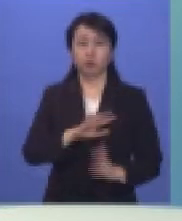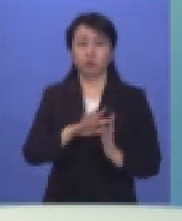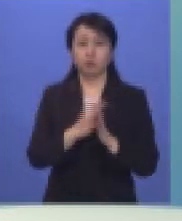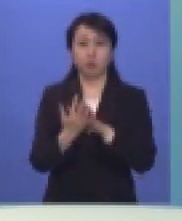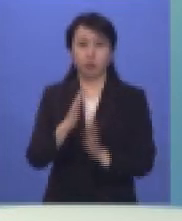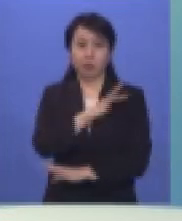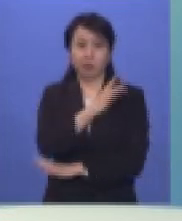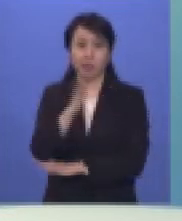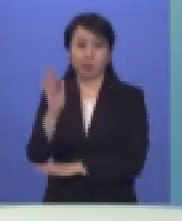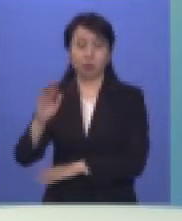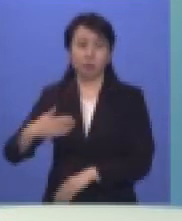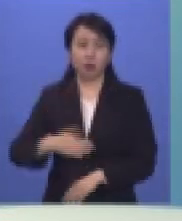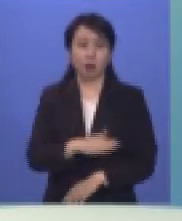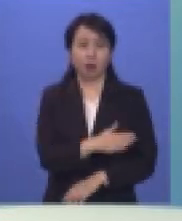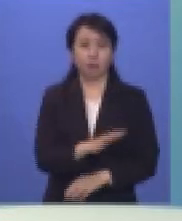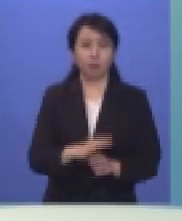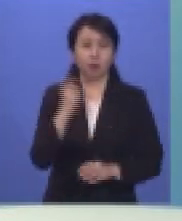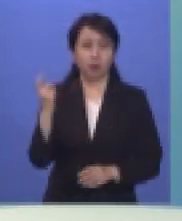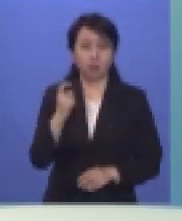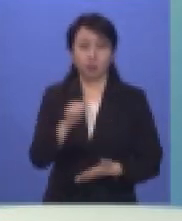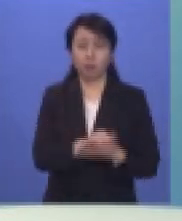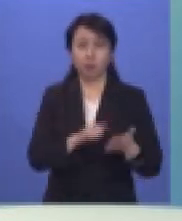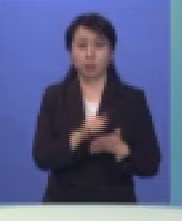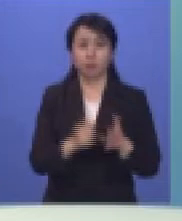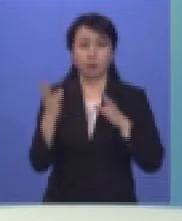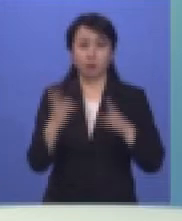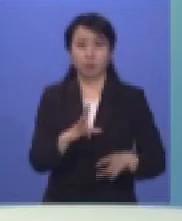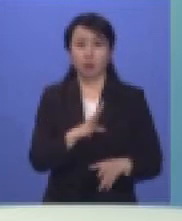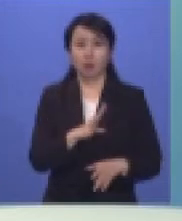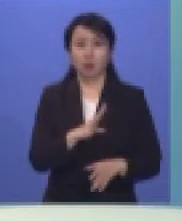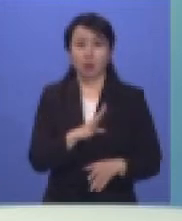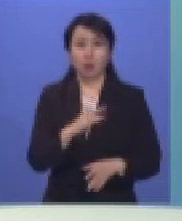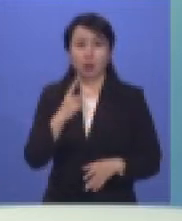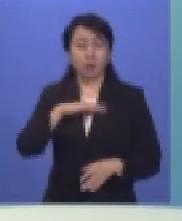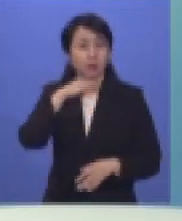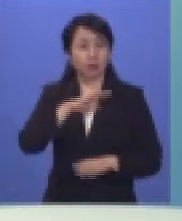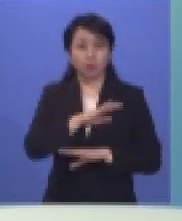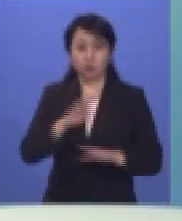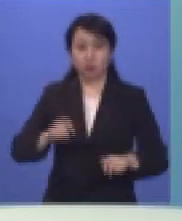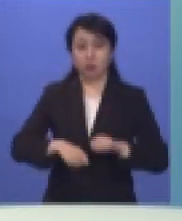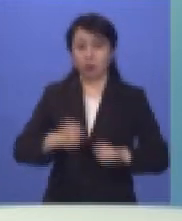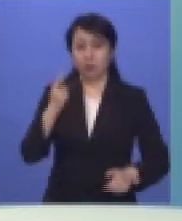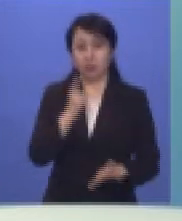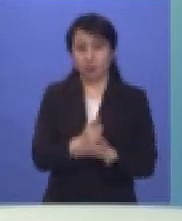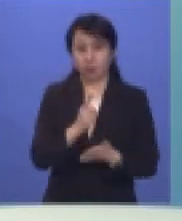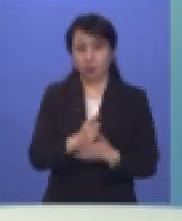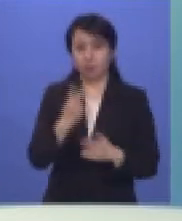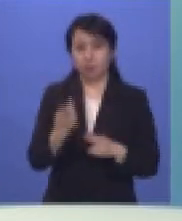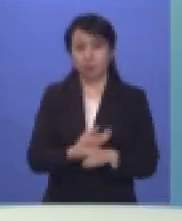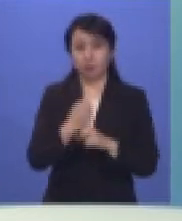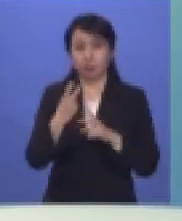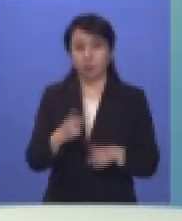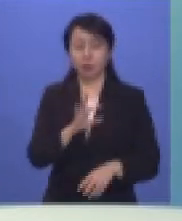пострадавших трудились в сельском, лесном и рыбном хозяйствах. Причинами травматизма послужили грубая неосторожность, нарушение